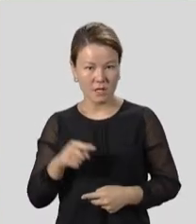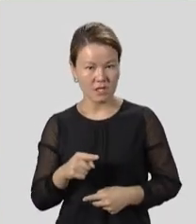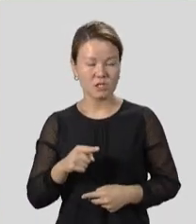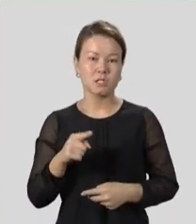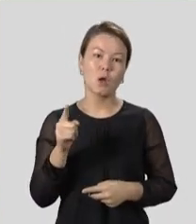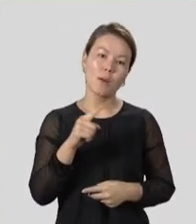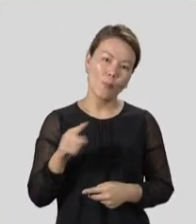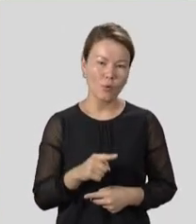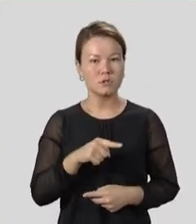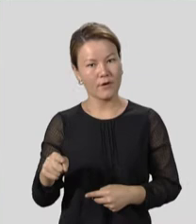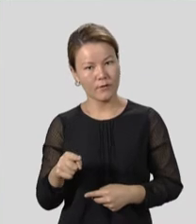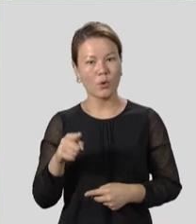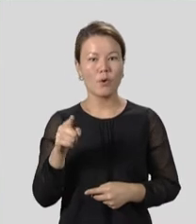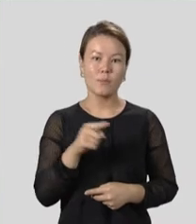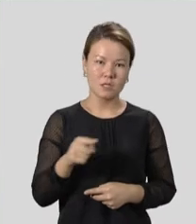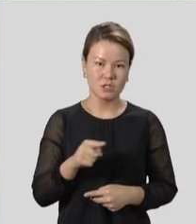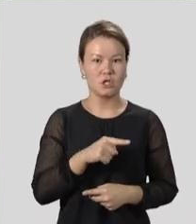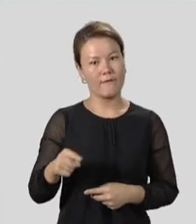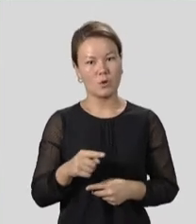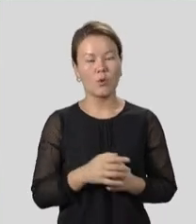больше либо равно.